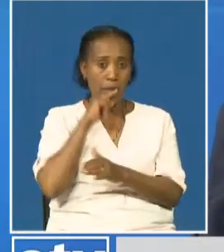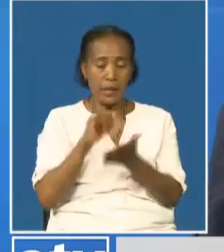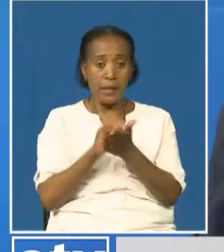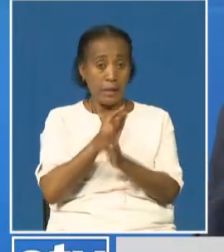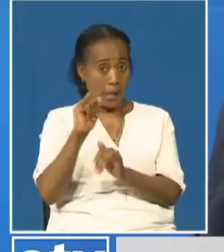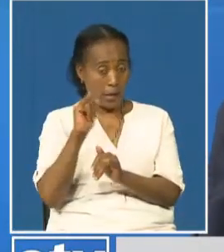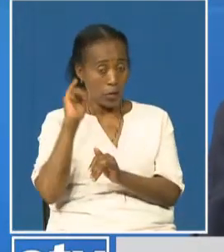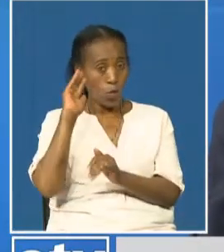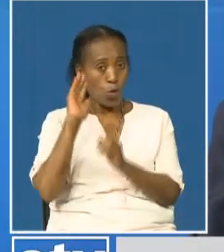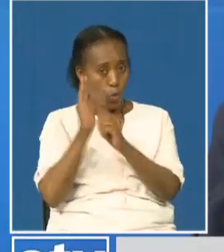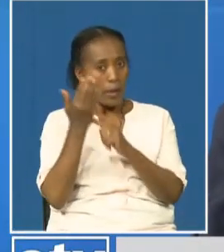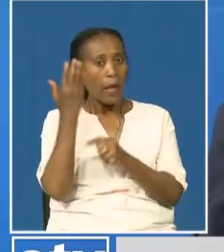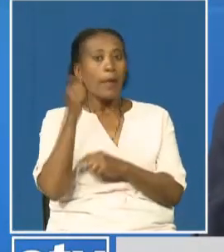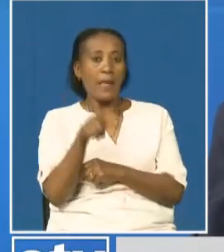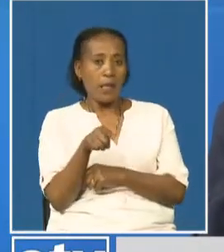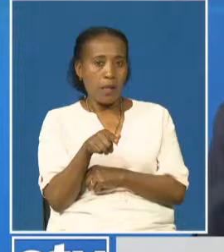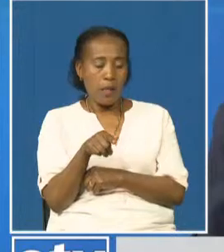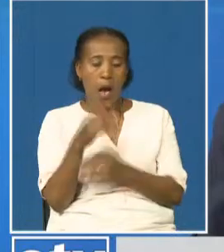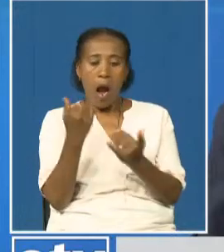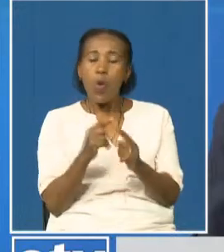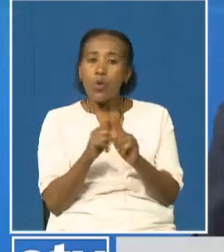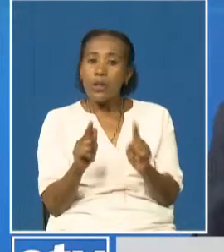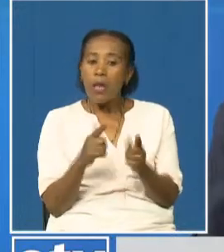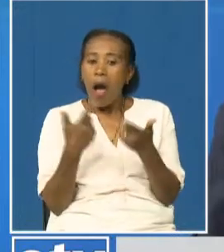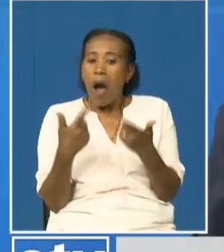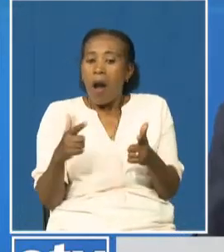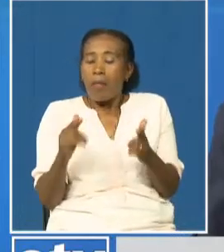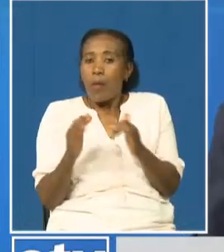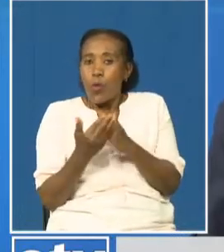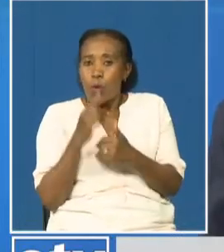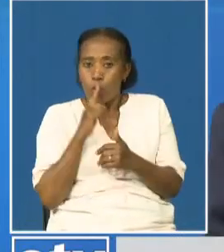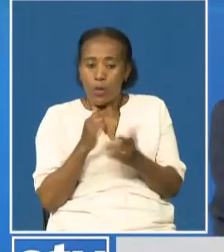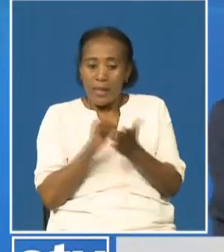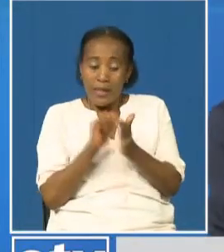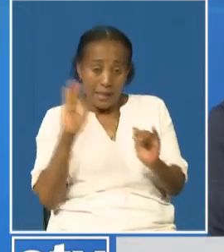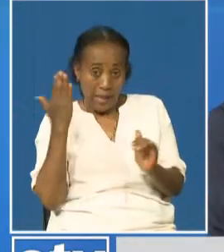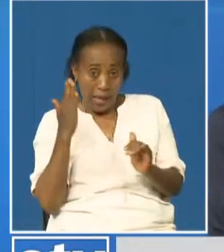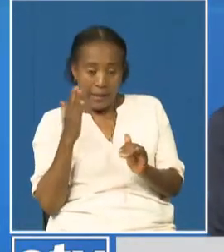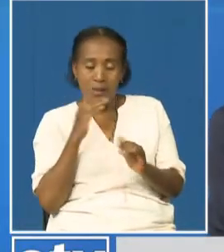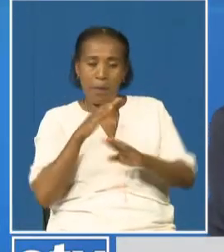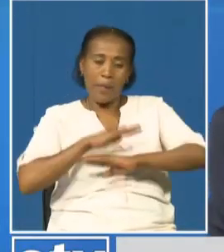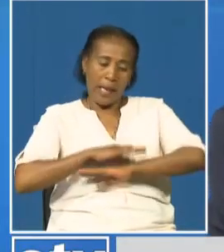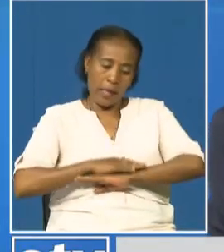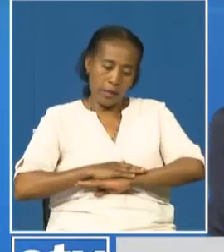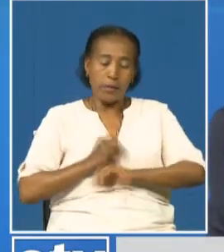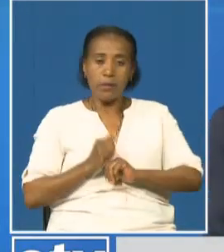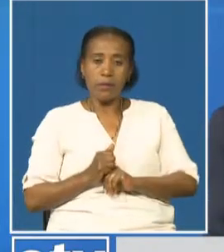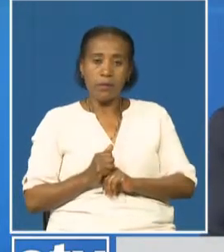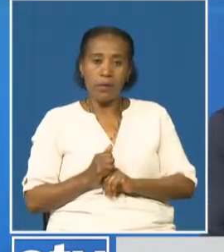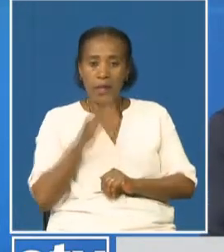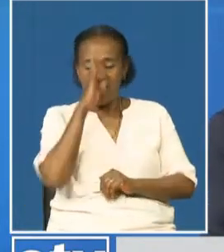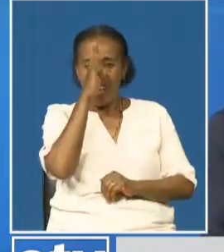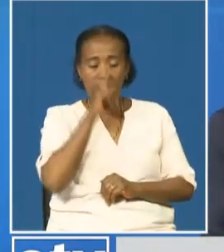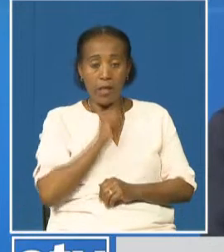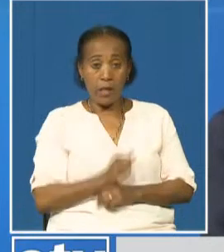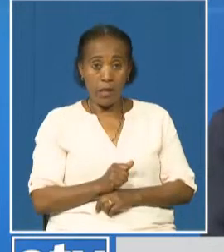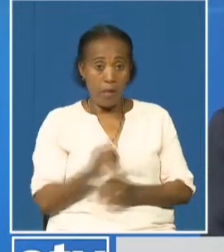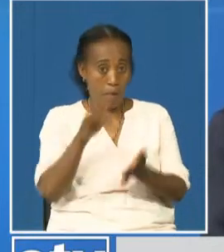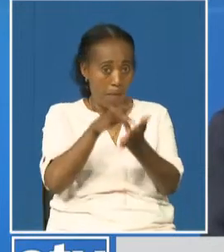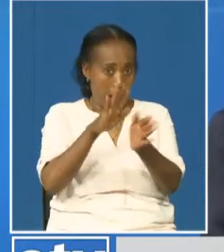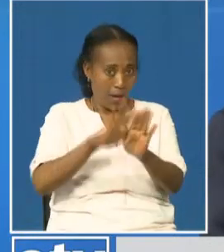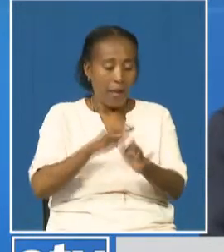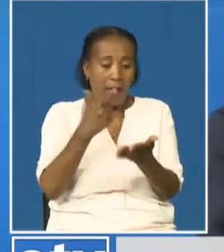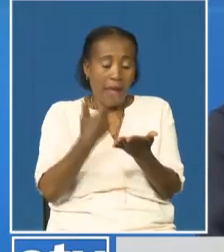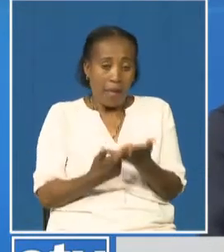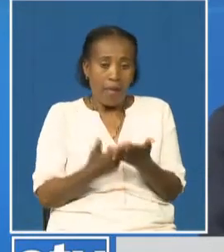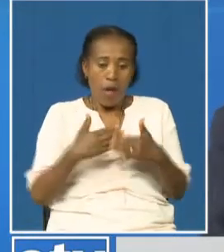እንደዚህ አይነት ሁኔታ ውስጥ ነበር። አሁን ግን በአጋጣሚ ሆኖ እንደዚህ አይነት ብሬክ ተፈጠረ መሃል ላይ እና